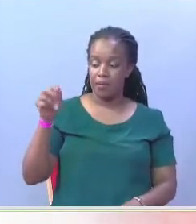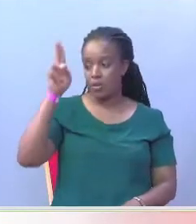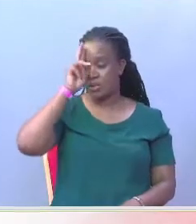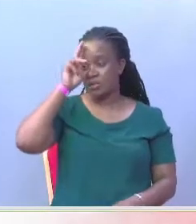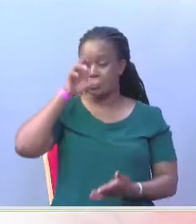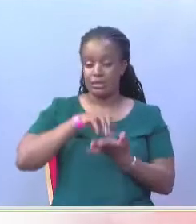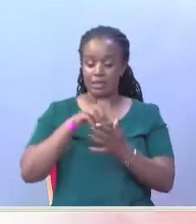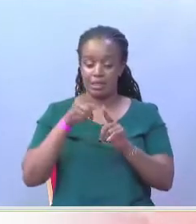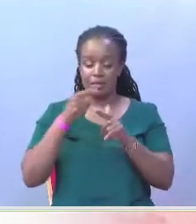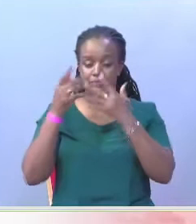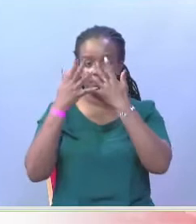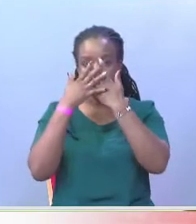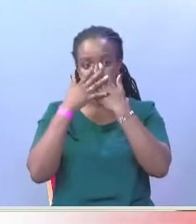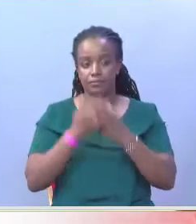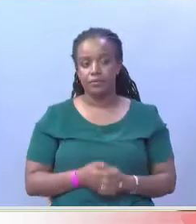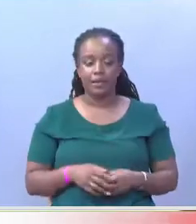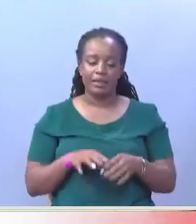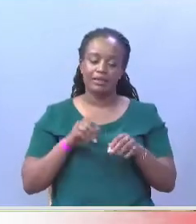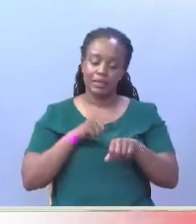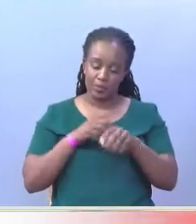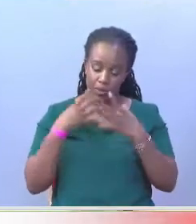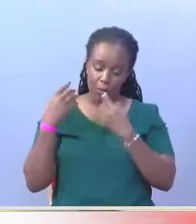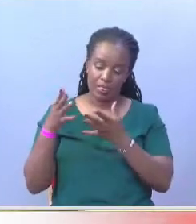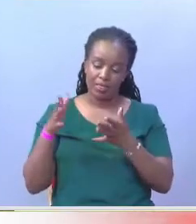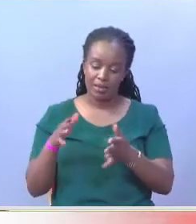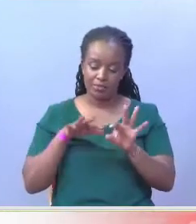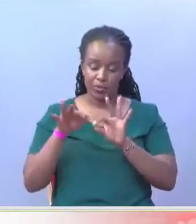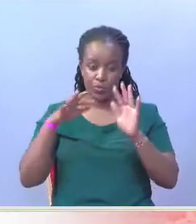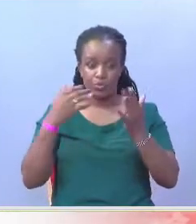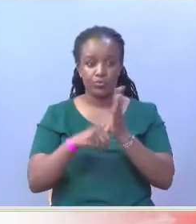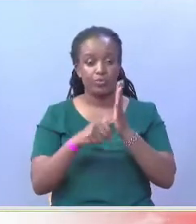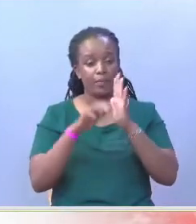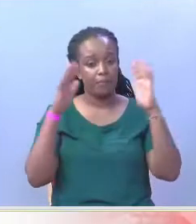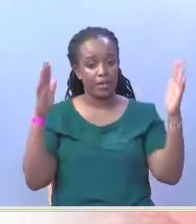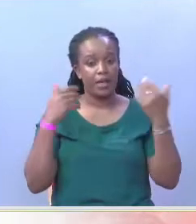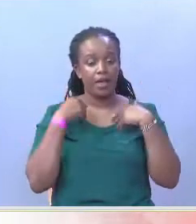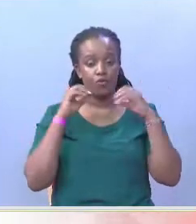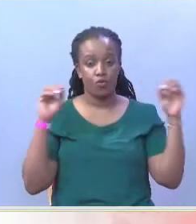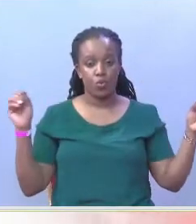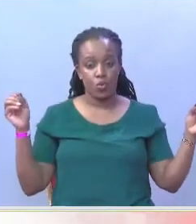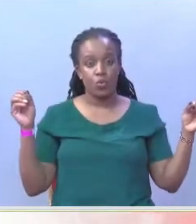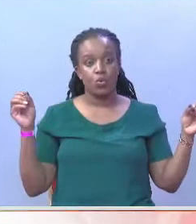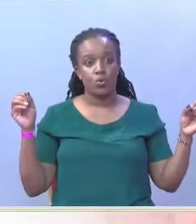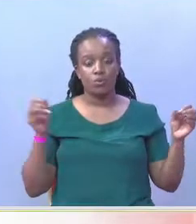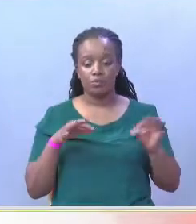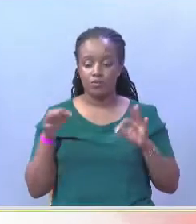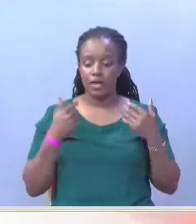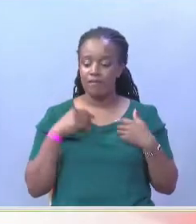kwa tunaenda huko juu aliniambia yeye hata ana maneno mengi, hata geti zake ni mbili. Kuna mimi na kuna huyu mtu mwingine rasi anaitwa